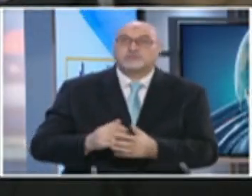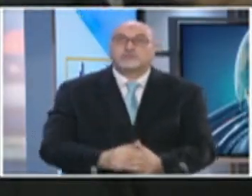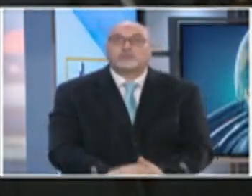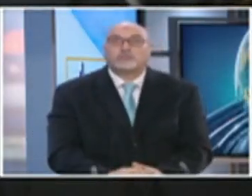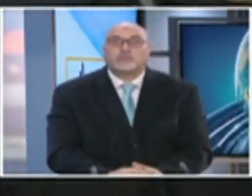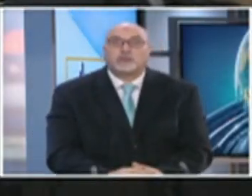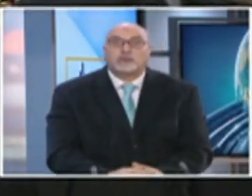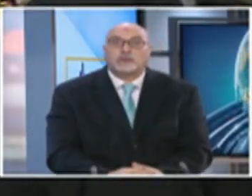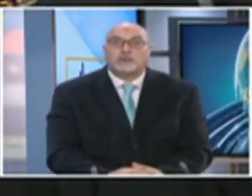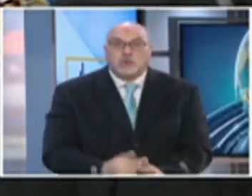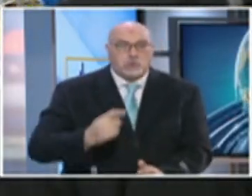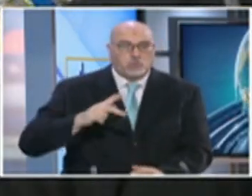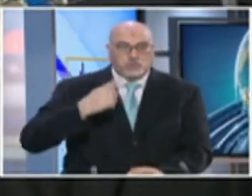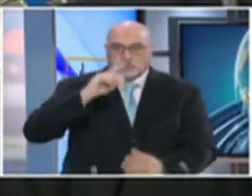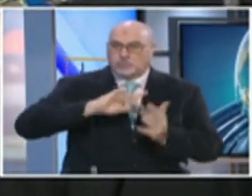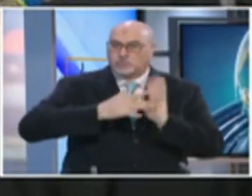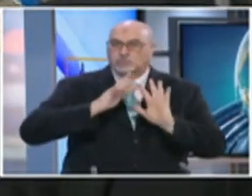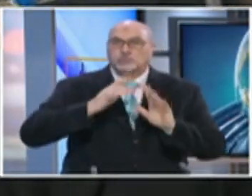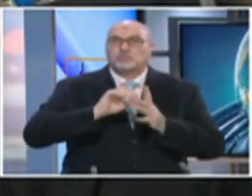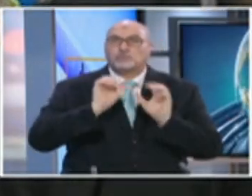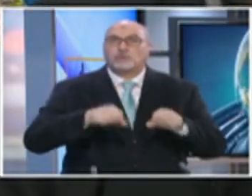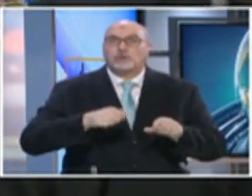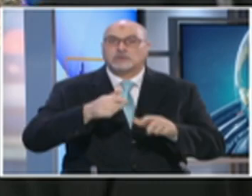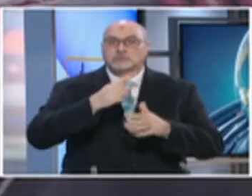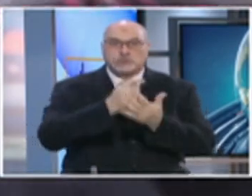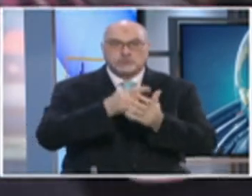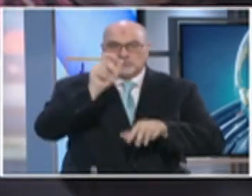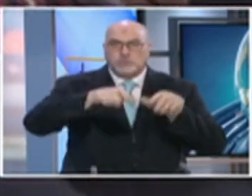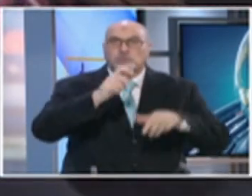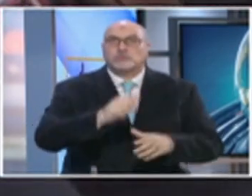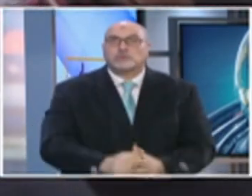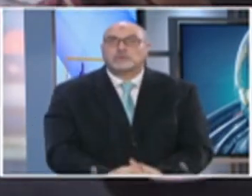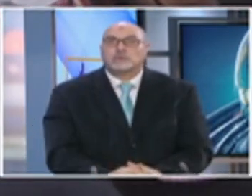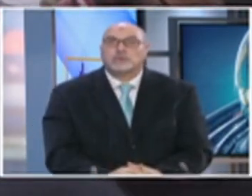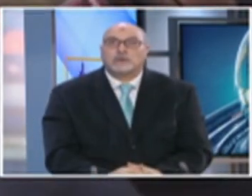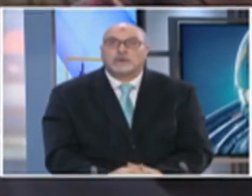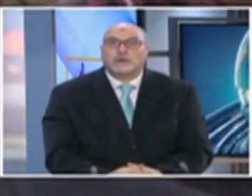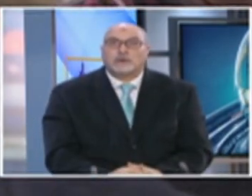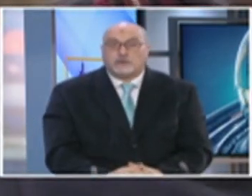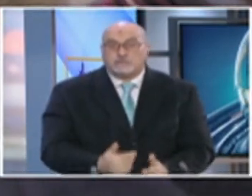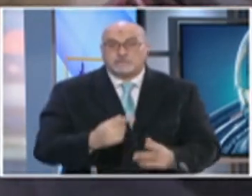voilà, pour tout le monde, hein, pour le pouvoir d'achat, les citoyens en général. Nous sommes